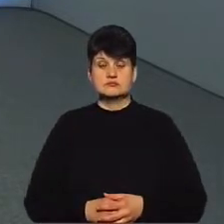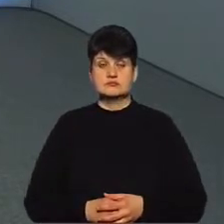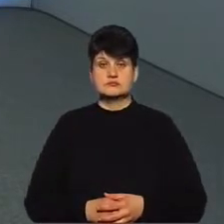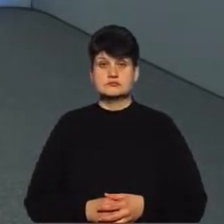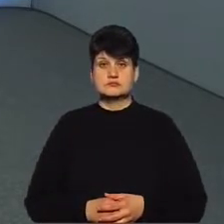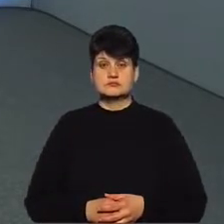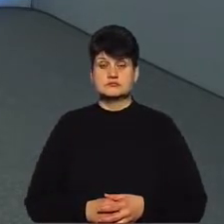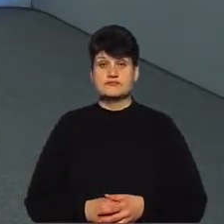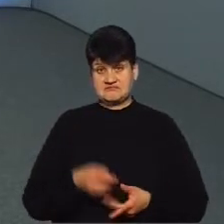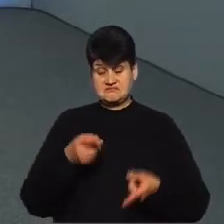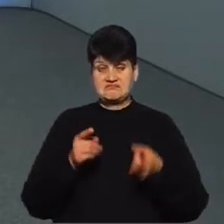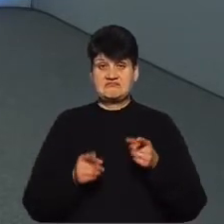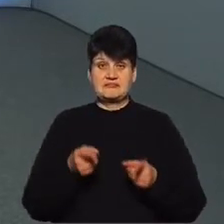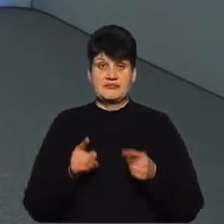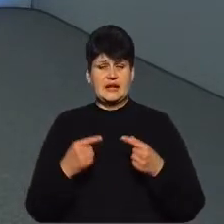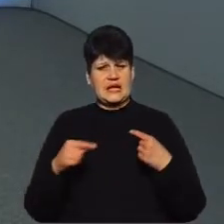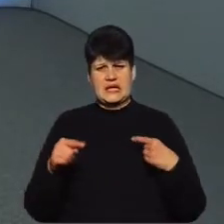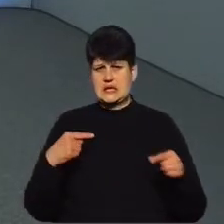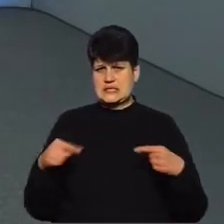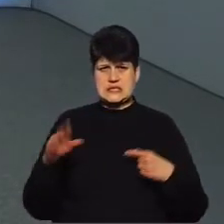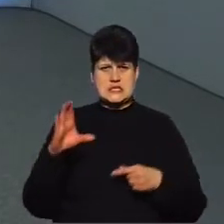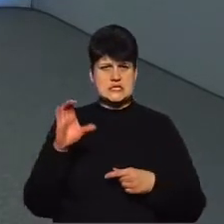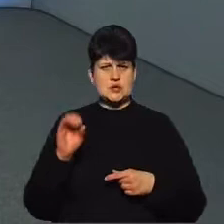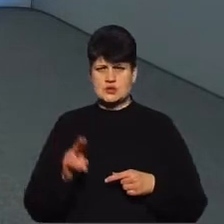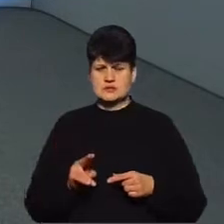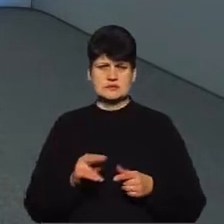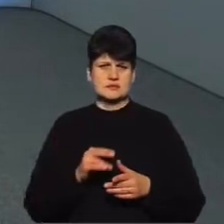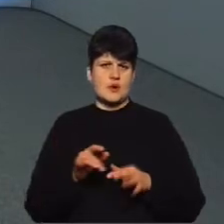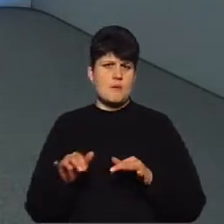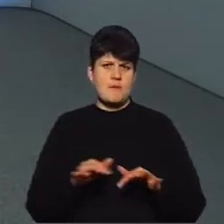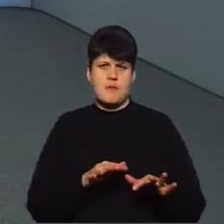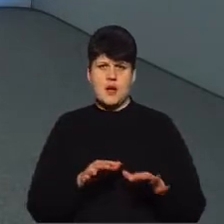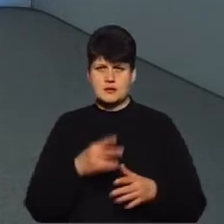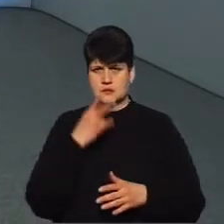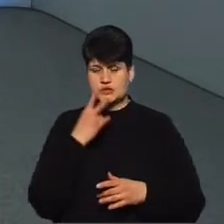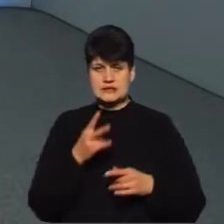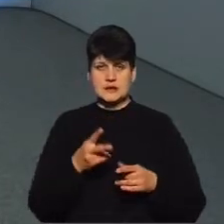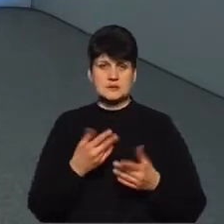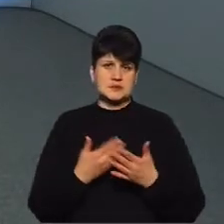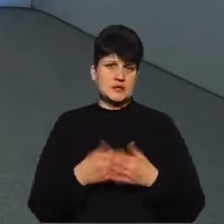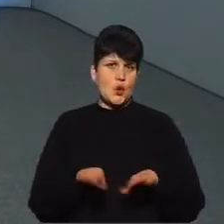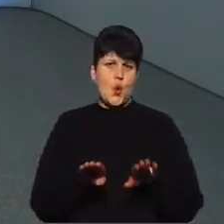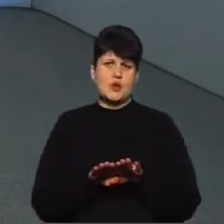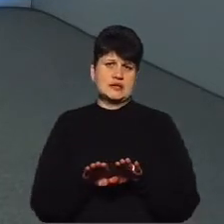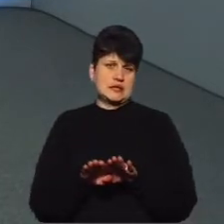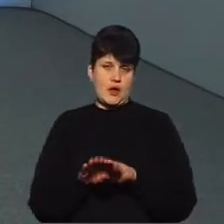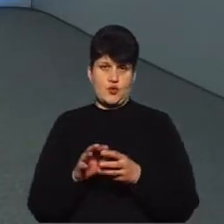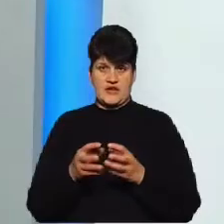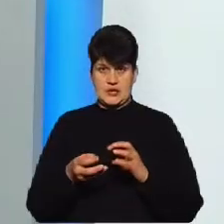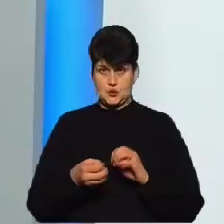Дійсно, різні соціологічні кампанії продемонстрували майже однакові результати, тобто